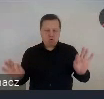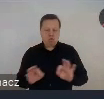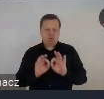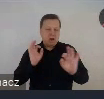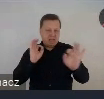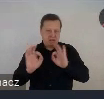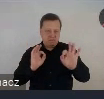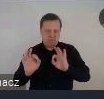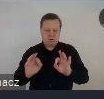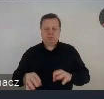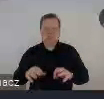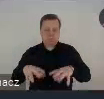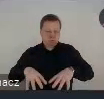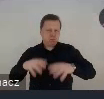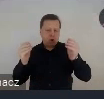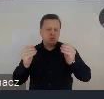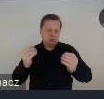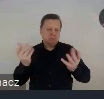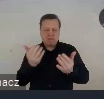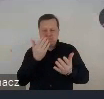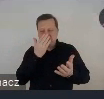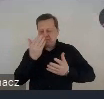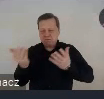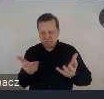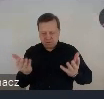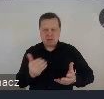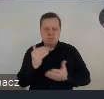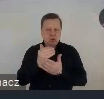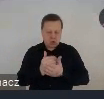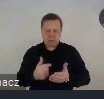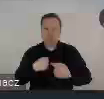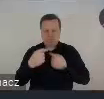wprowadzenia, przypomnienia, na czym polega ten program,